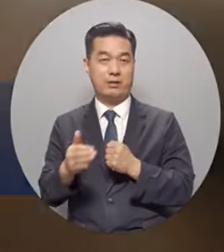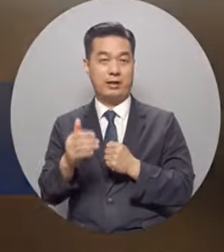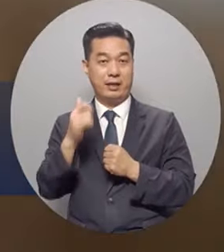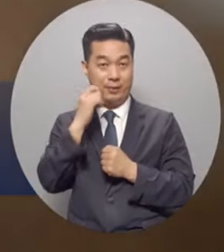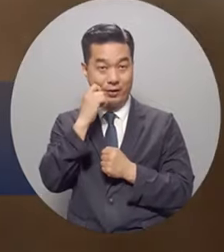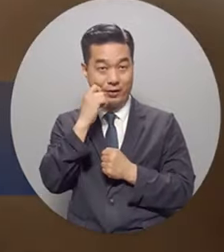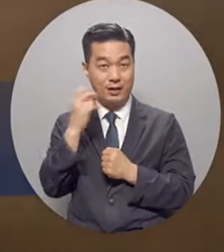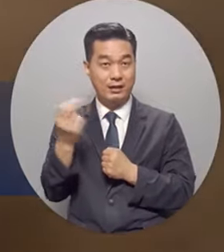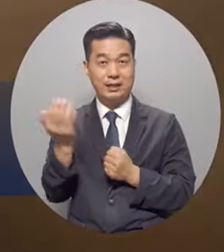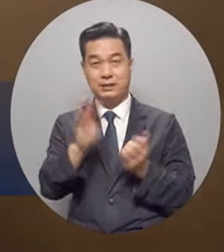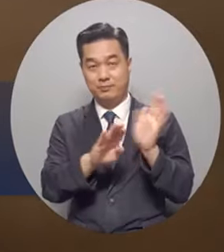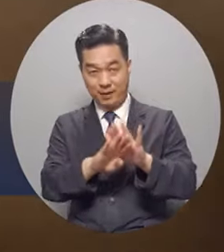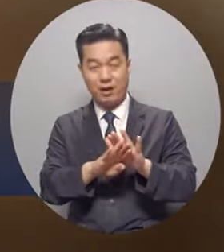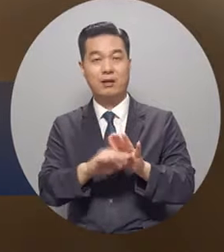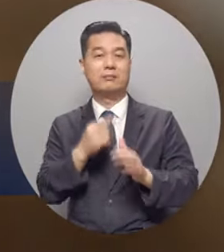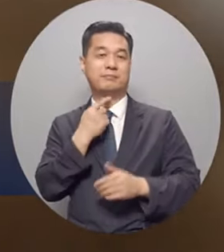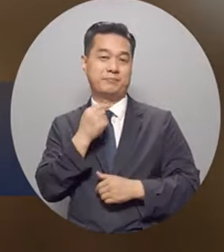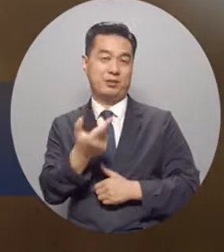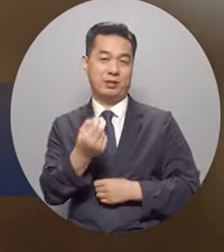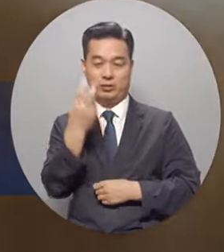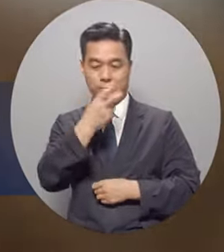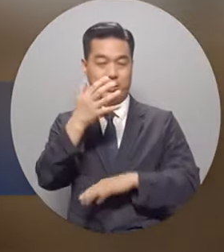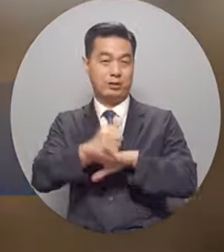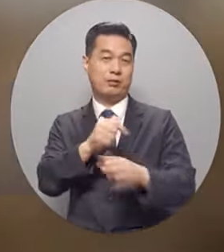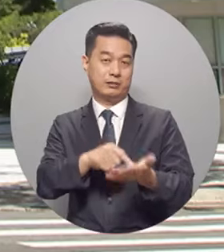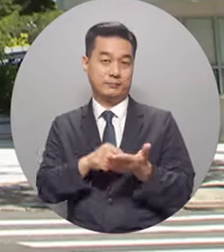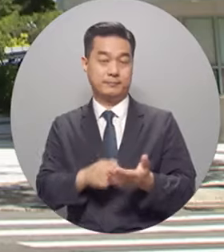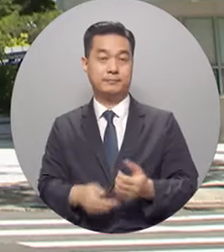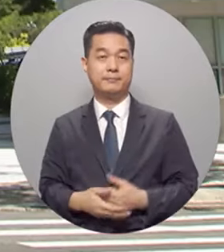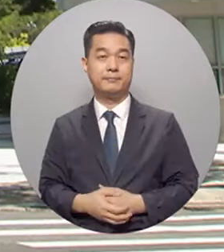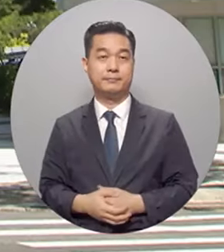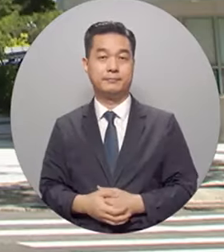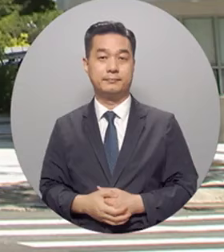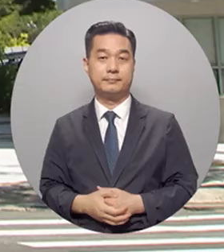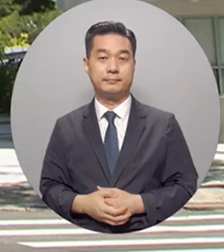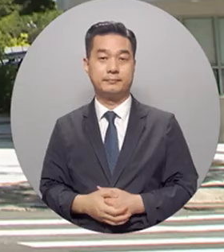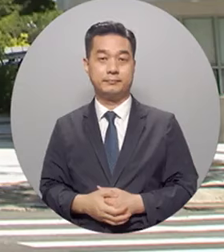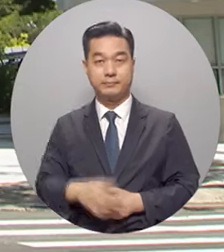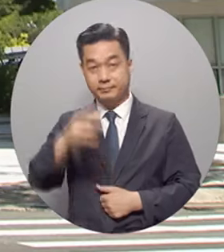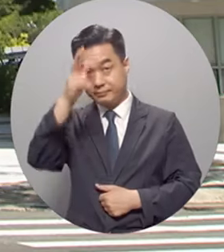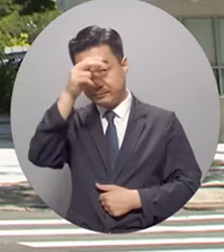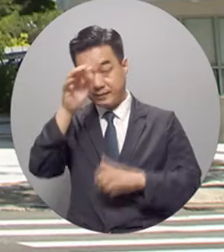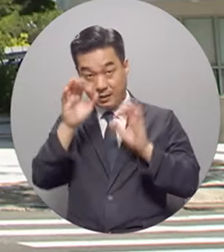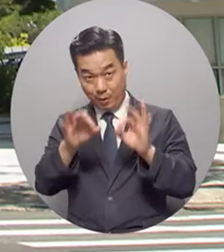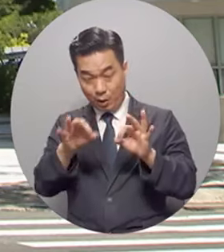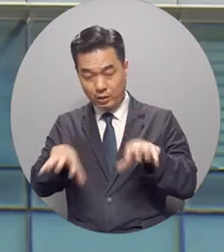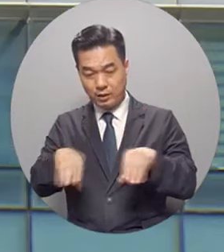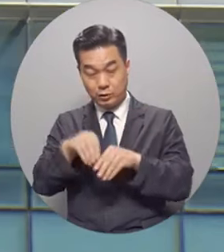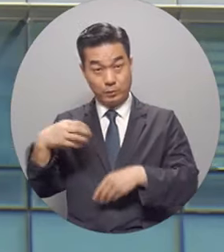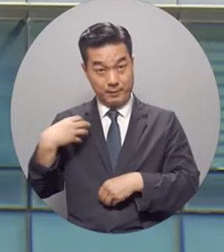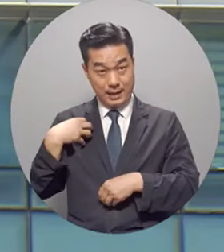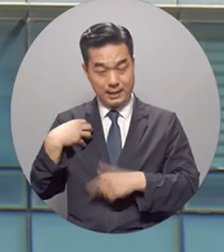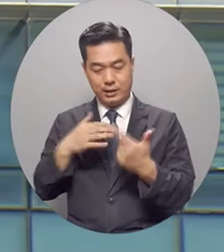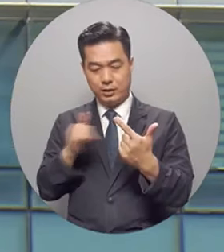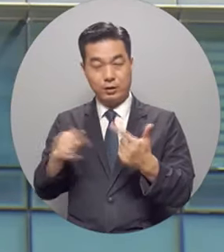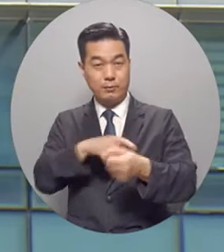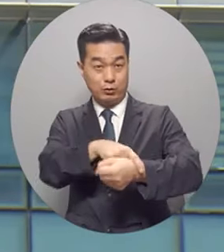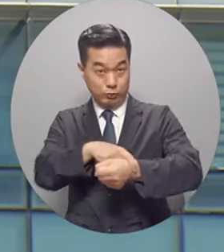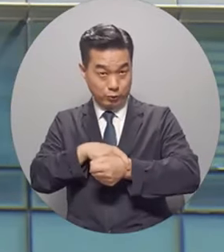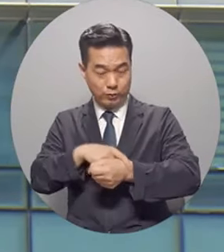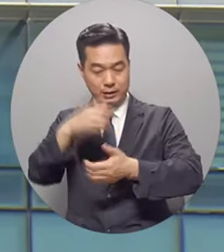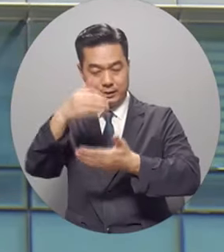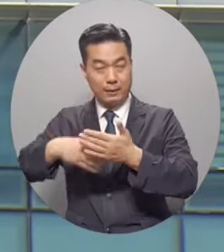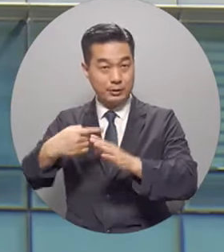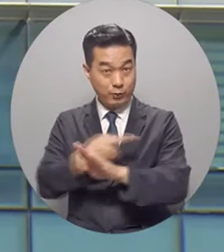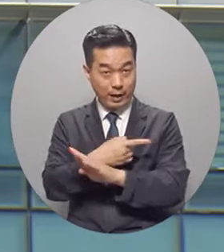파고 어 다시 이제 메었던 것으로 그렇게 조사가 되었습니다 경찰은 총책 등 여섯명을 구속하고 나머지 일당